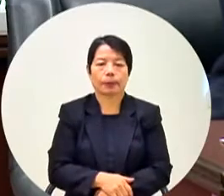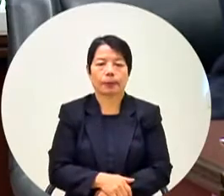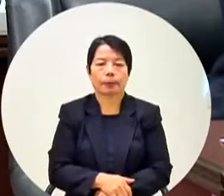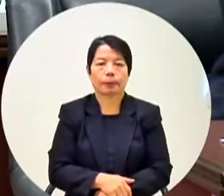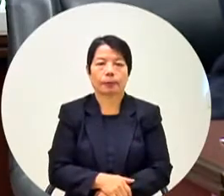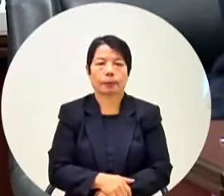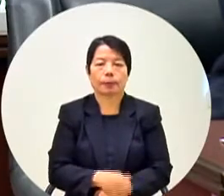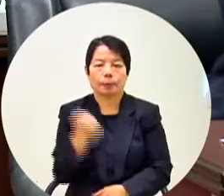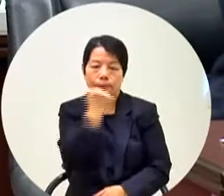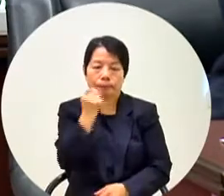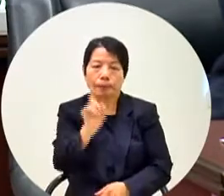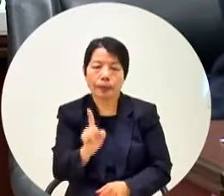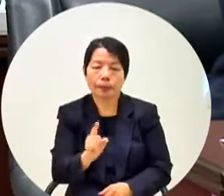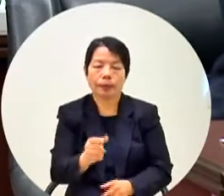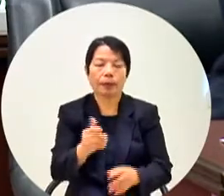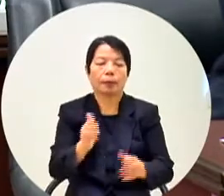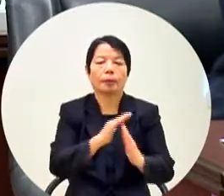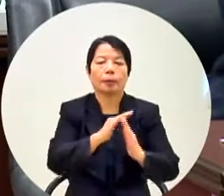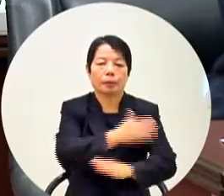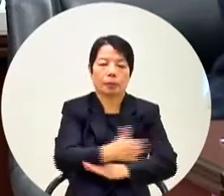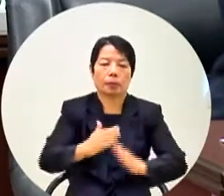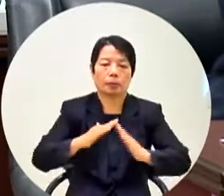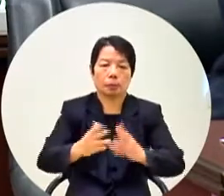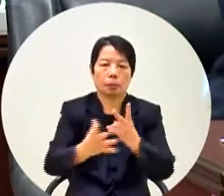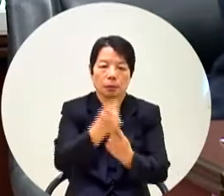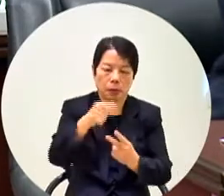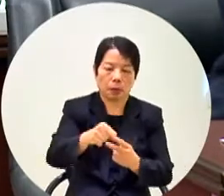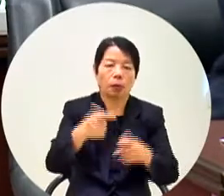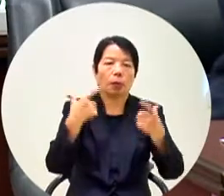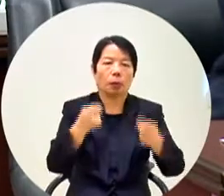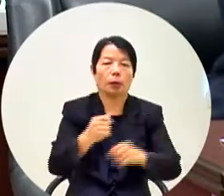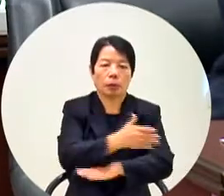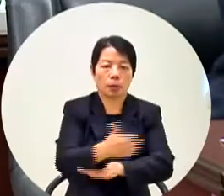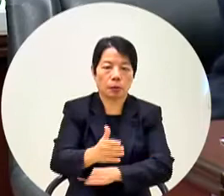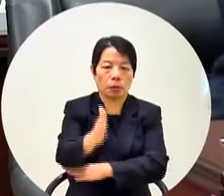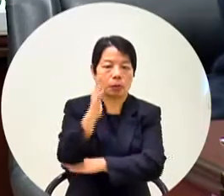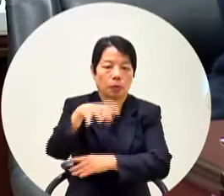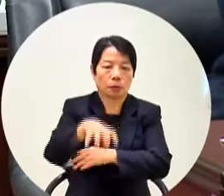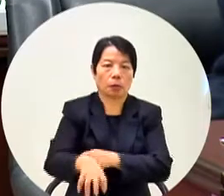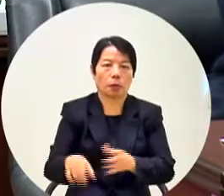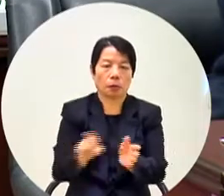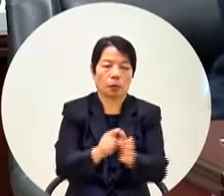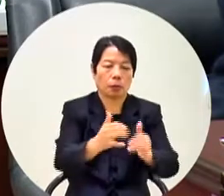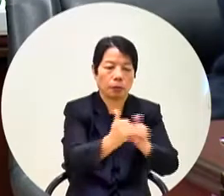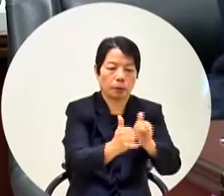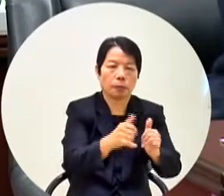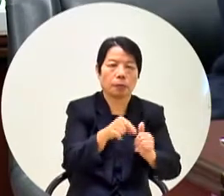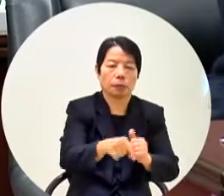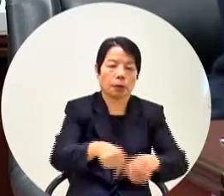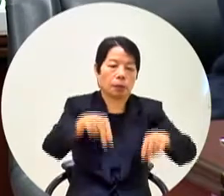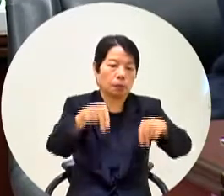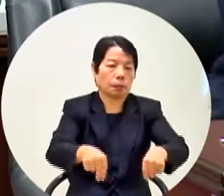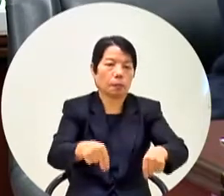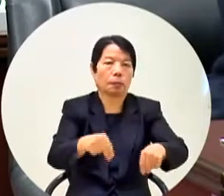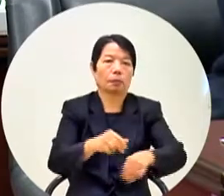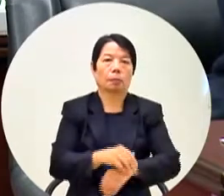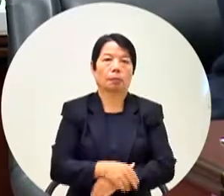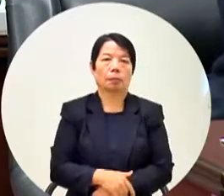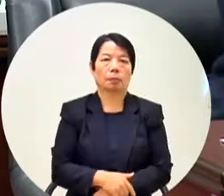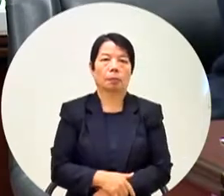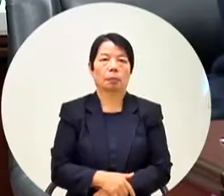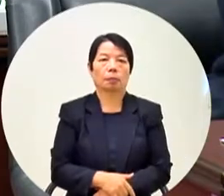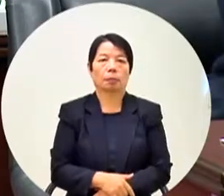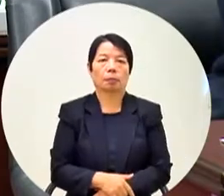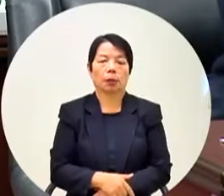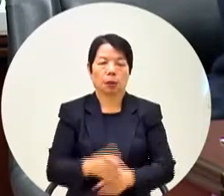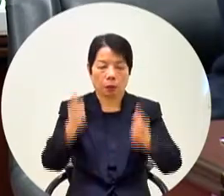市合并了后，原地乡公所和这些居民签的合约，甲咱